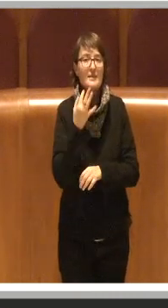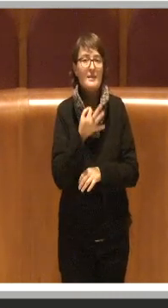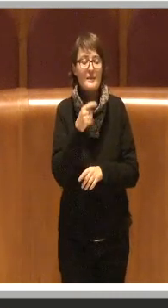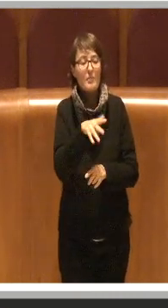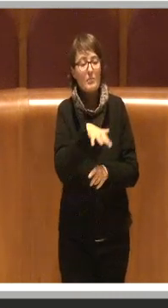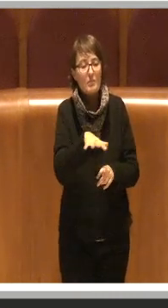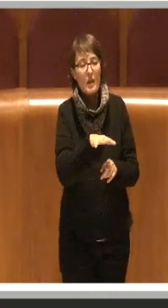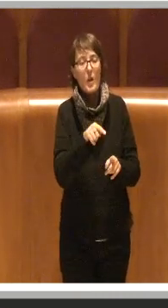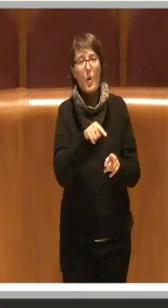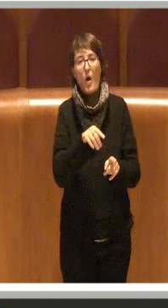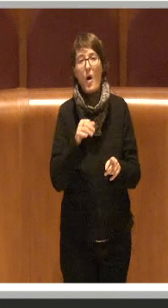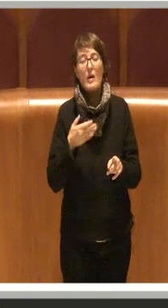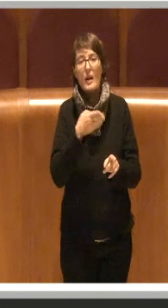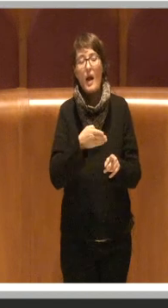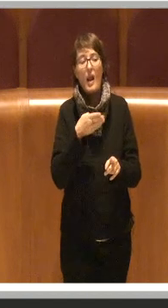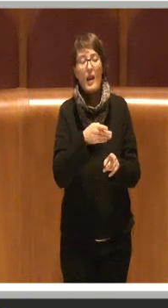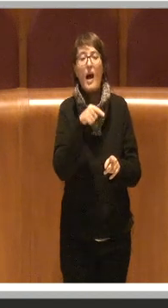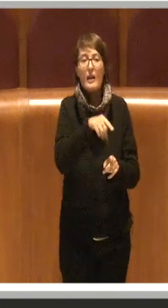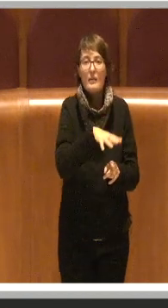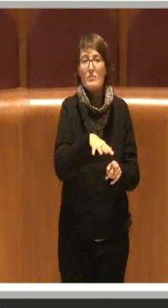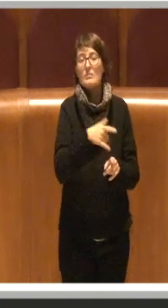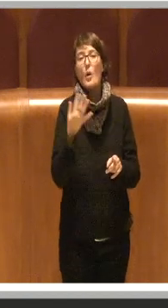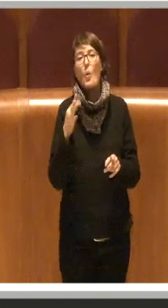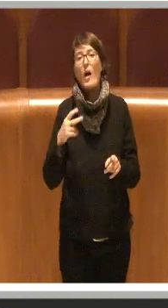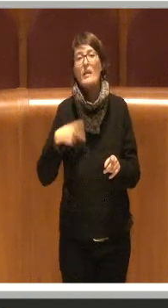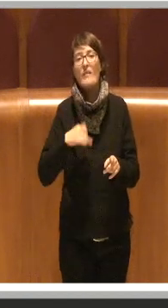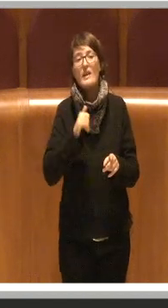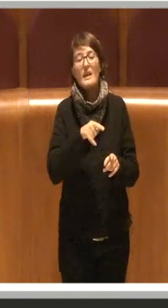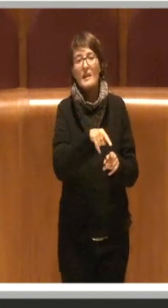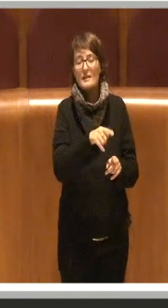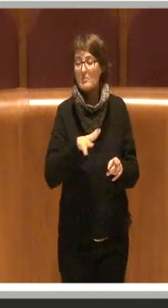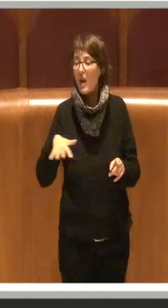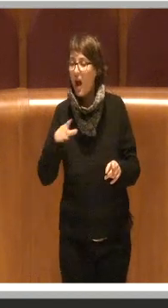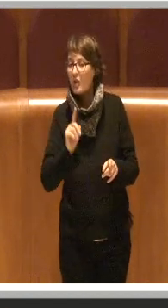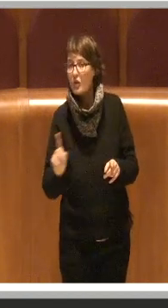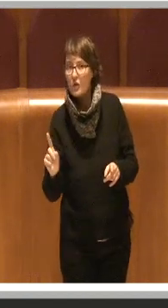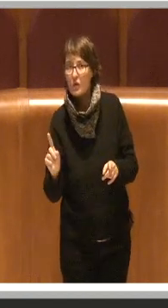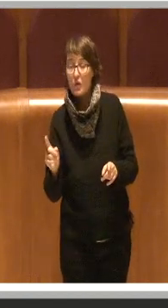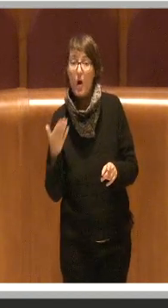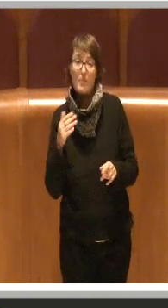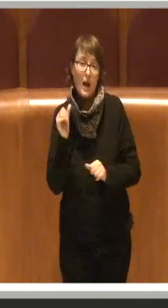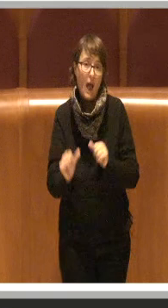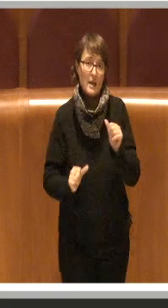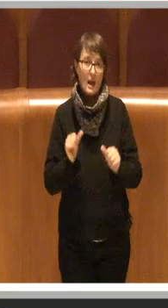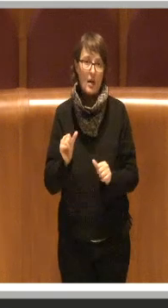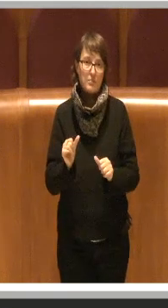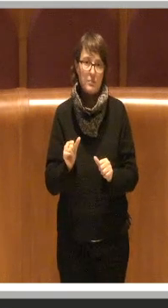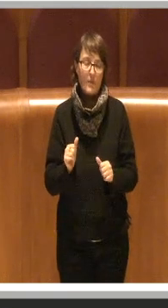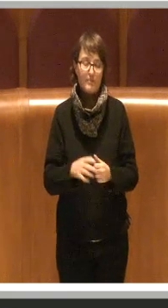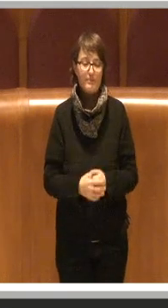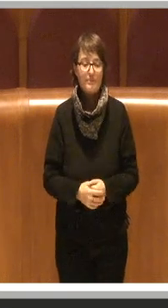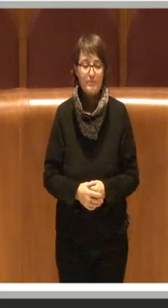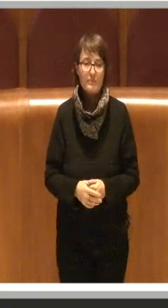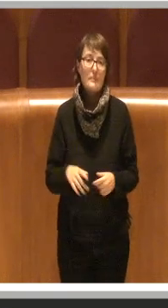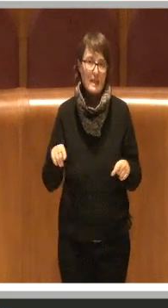sentire di poter avere una buona qualità della vita. È una sfida difficile, ma passa sicuramente anche per progetti come questo. Quindi ovviamente stiamo